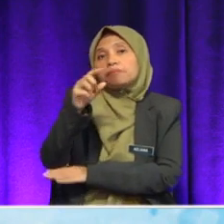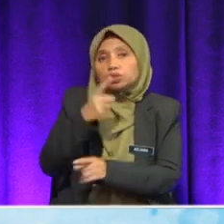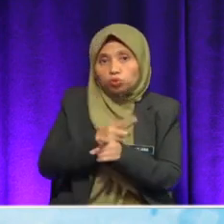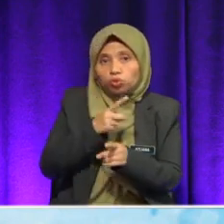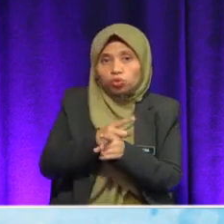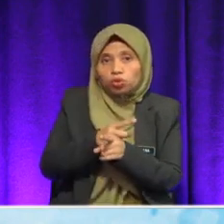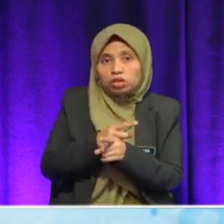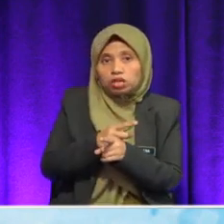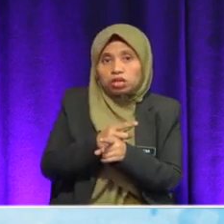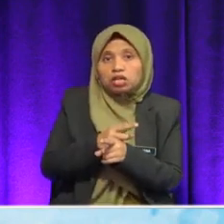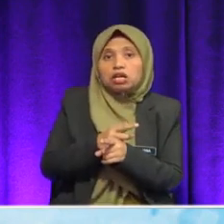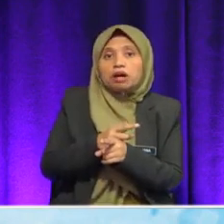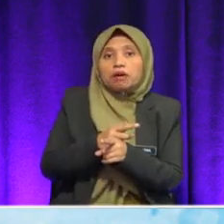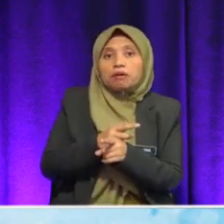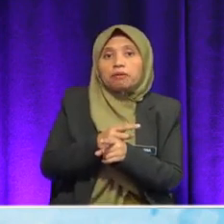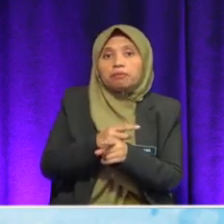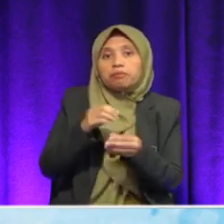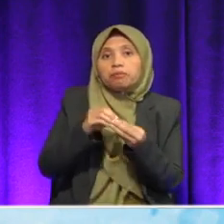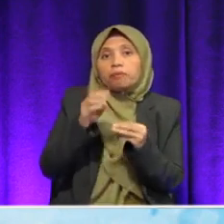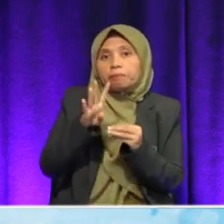yang keempat adalah